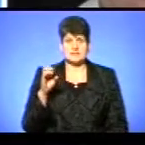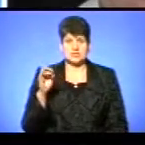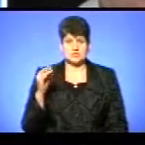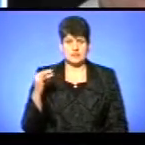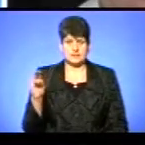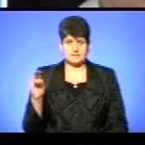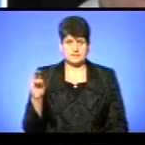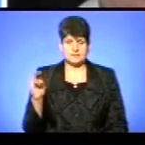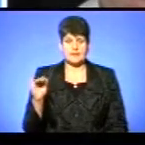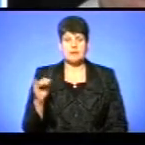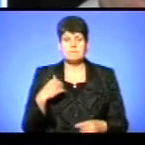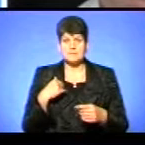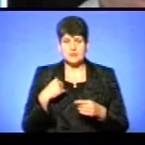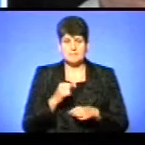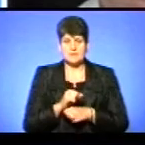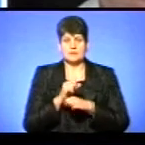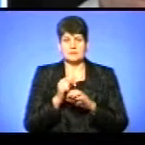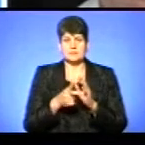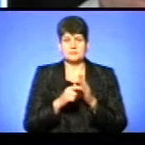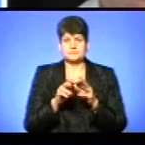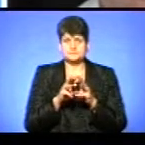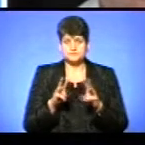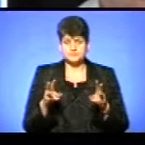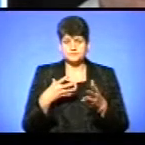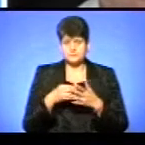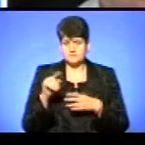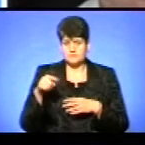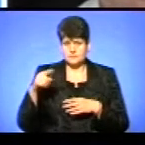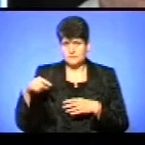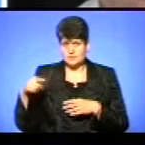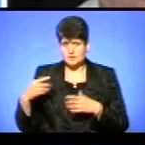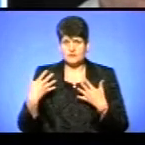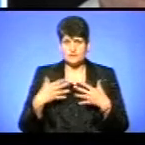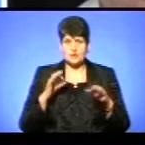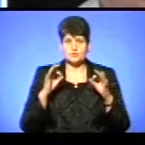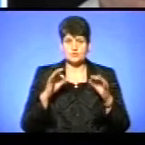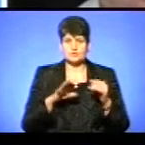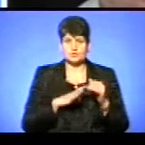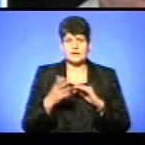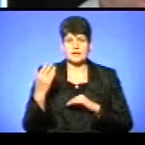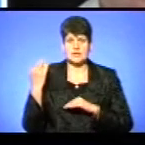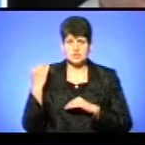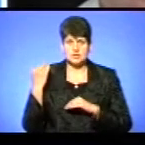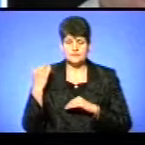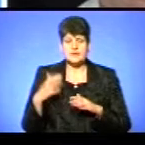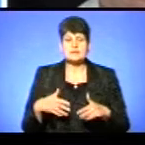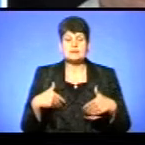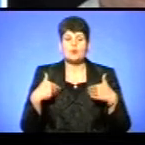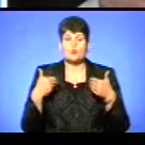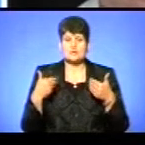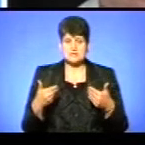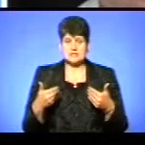Ми пікетували Кабінет міністрів України зі своїми вимогами, які я вже озвучував раніше. І за